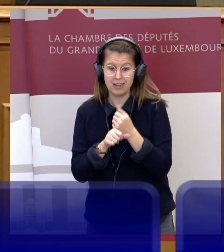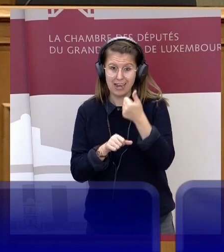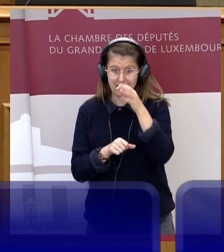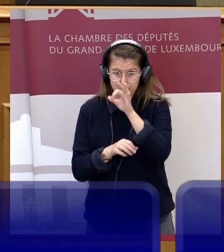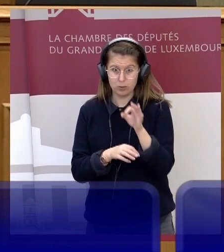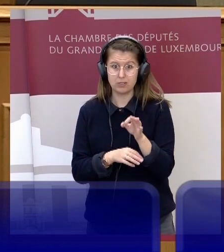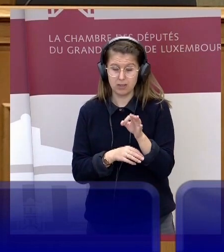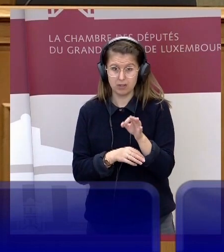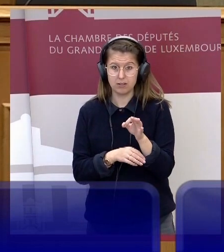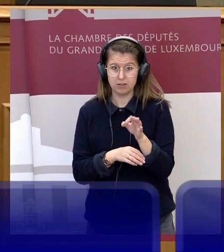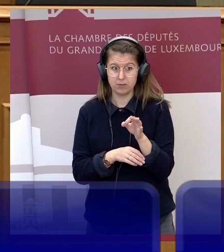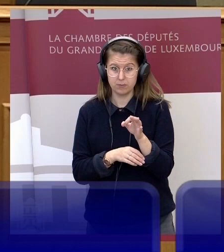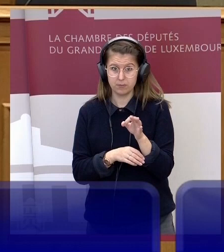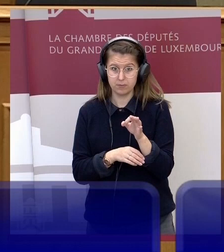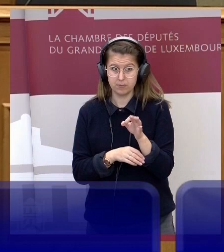1%